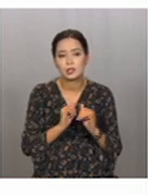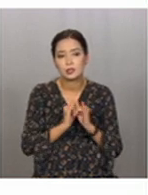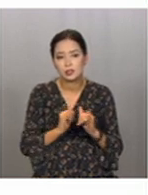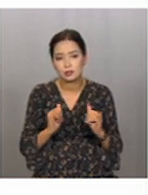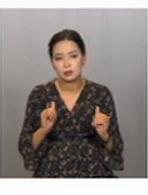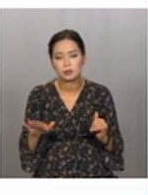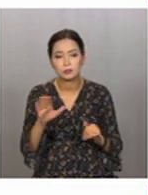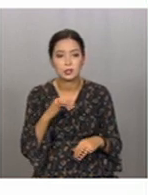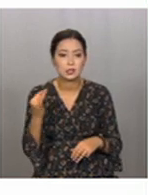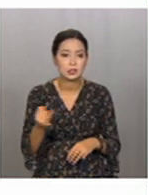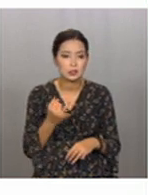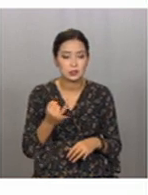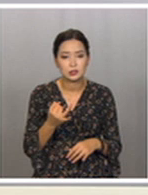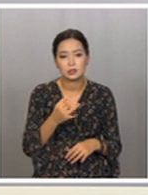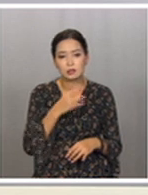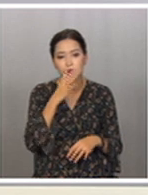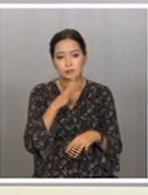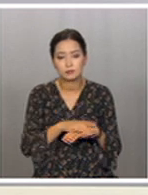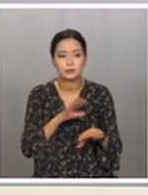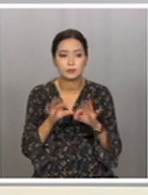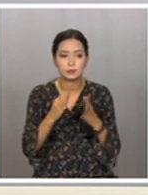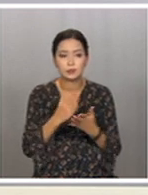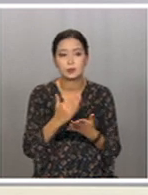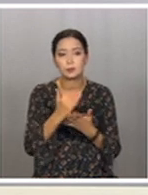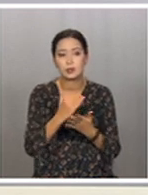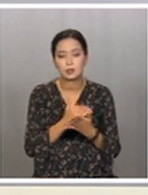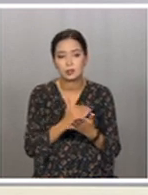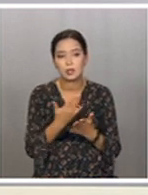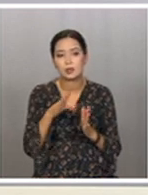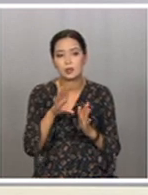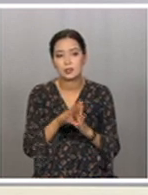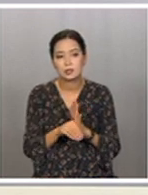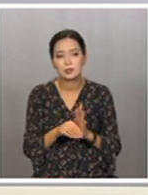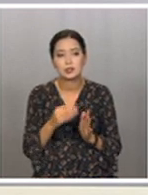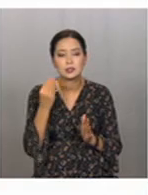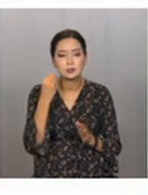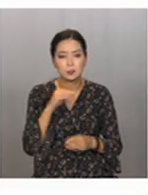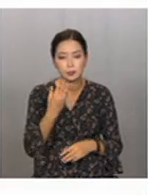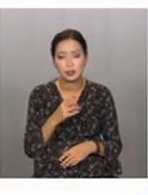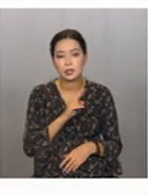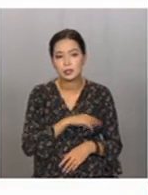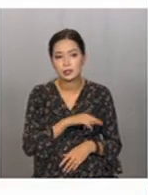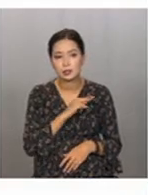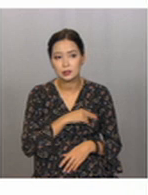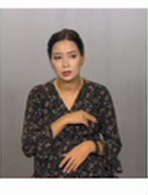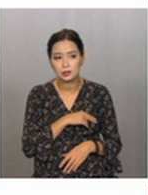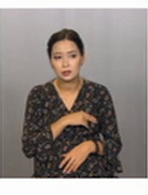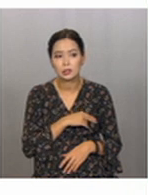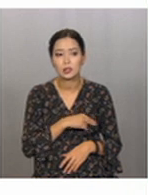ауқымына қызығушылық танытады. Бағдарламалық жасақтаманың сапа критерийі.